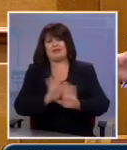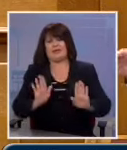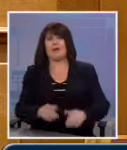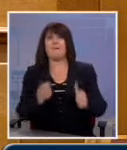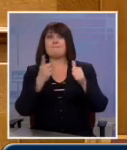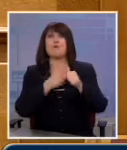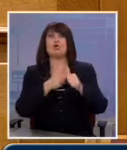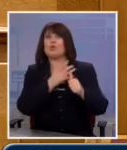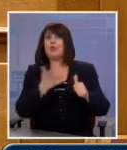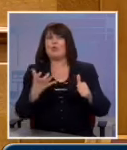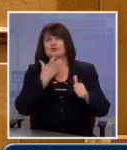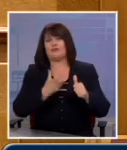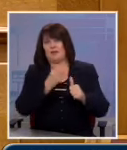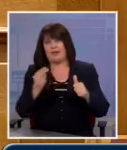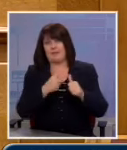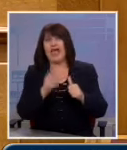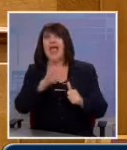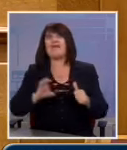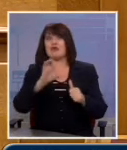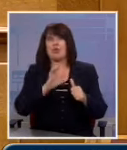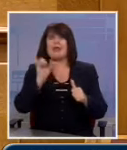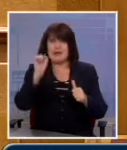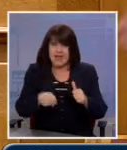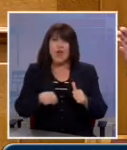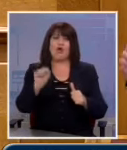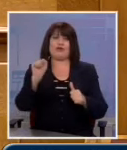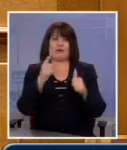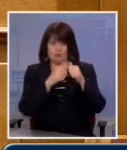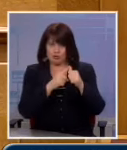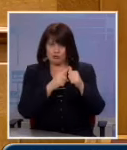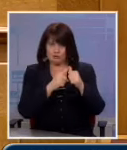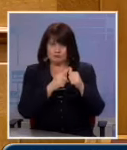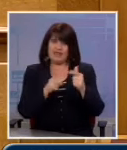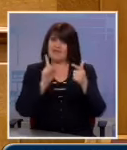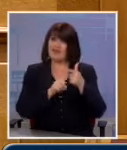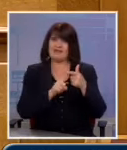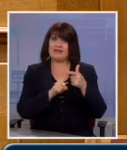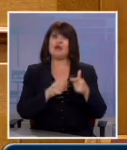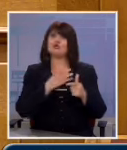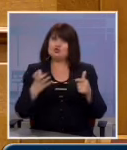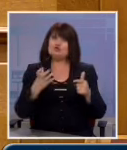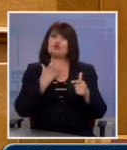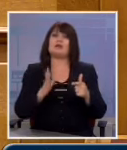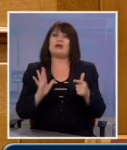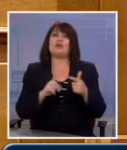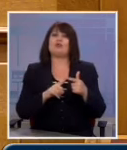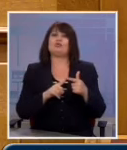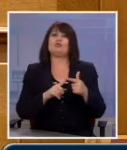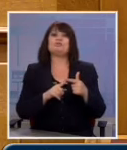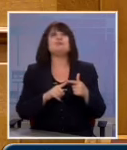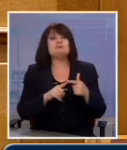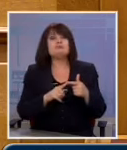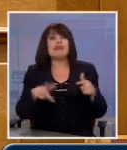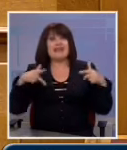Πρώτο και μεγάλο. Ευρώπη ναι ή όχι. Δεύτερο και μεγάλο. Αυτή